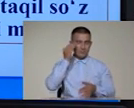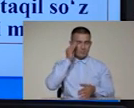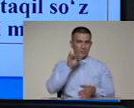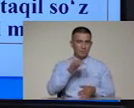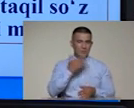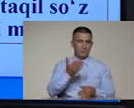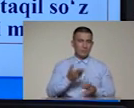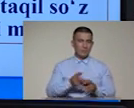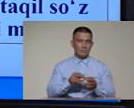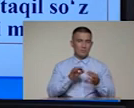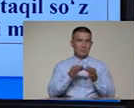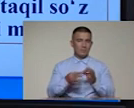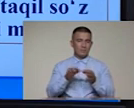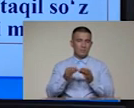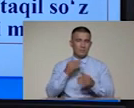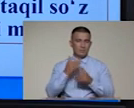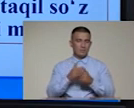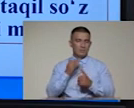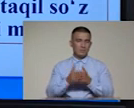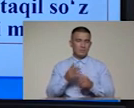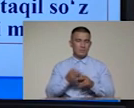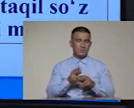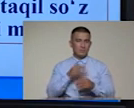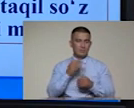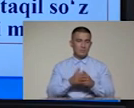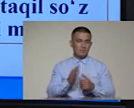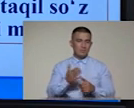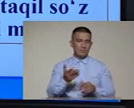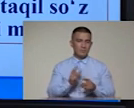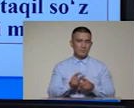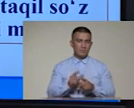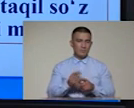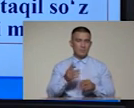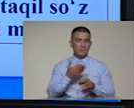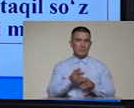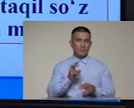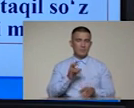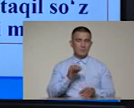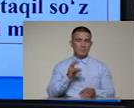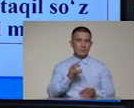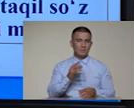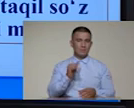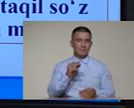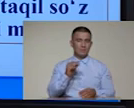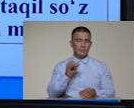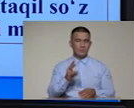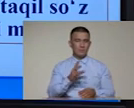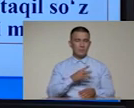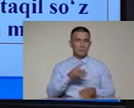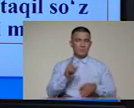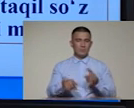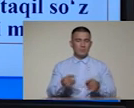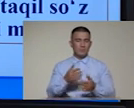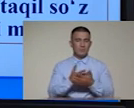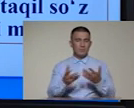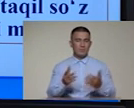kelishik qo'shimchalariga yaqin turadi. Sof ko'makchilariga bilan, uchun, qadar, so'ngra